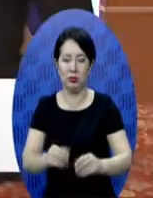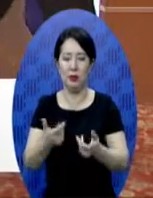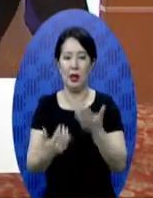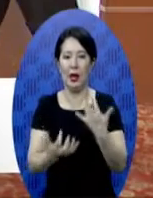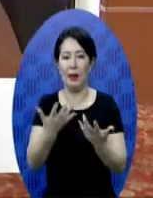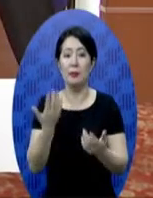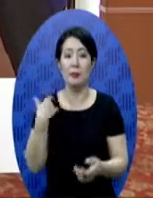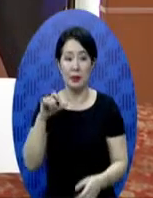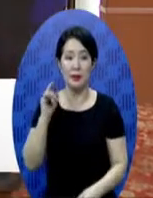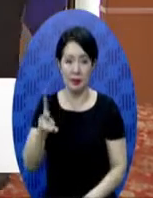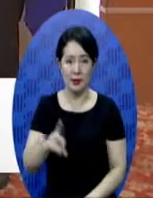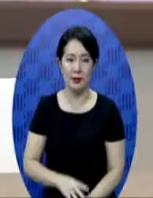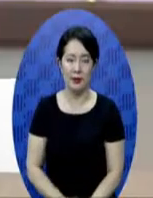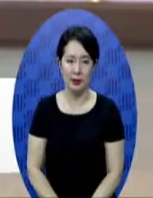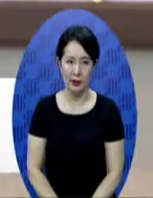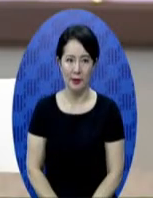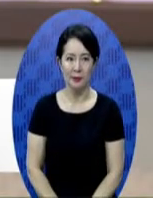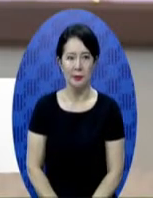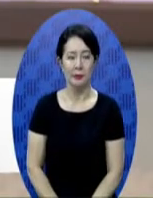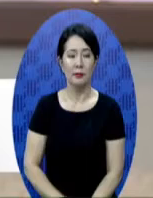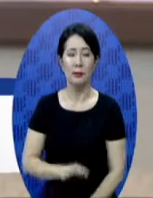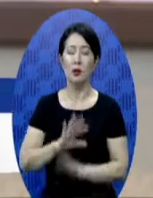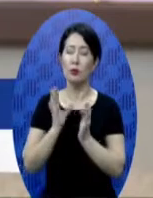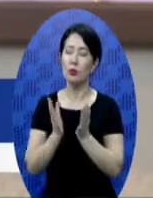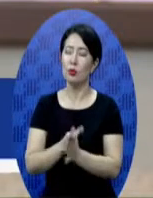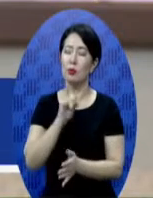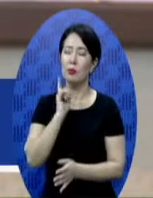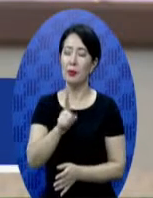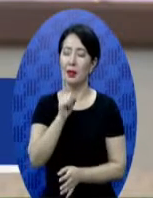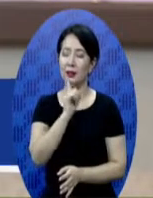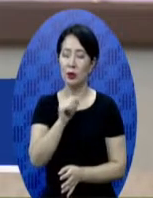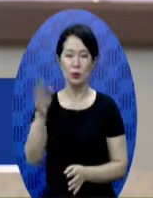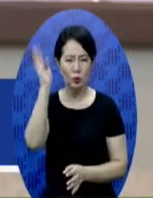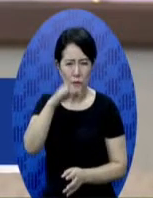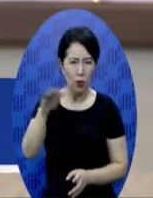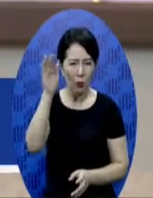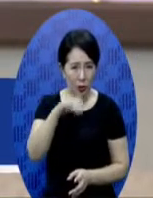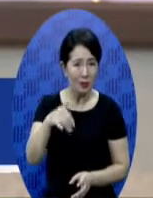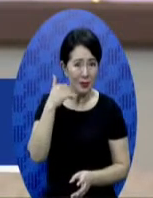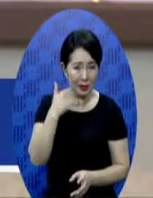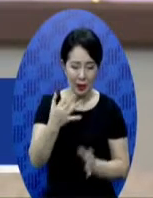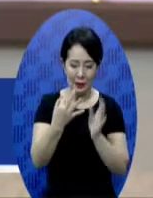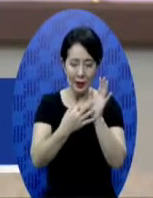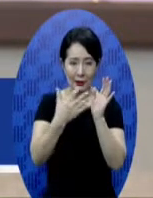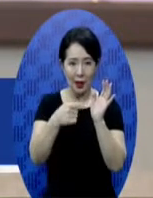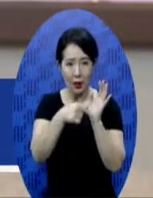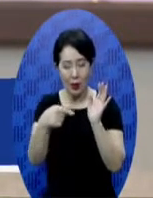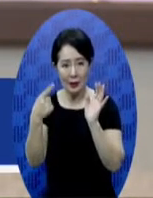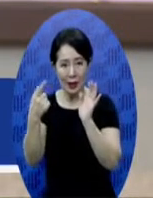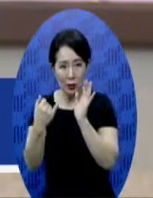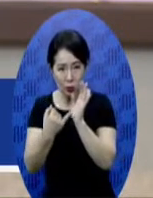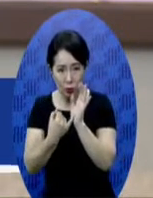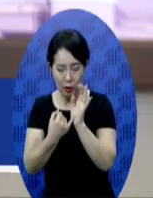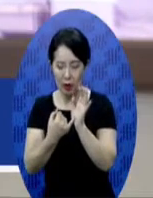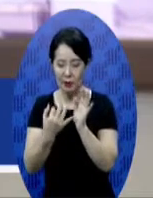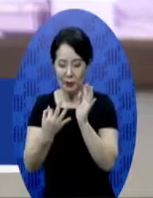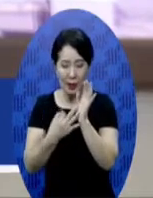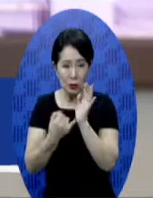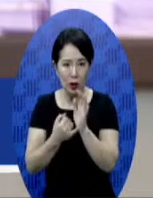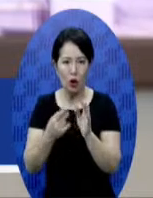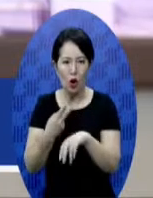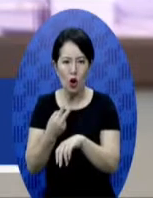байна. Энэ 1100 дуудлагын 85-аас 86% нь 20 минутын дотор очихыг ирмэлцдэг.